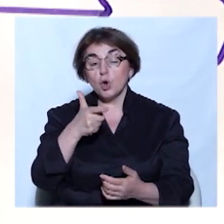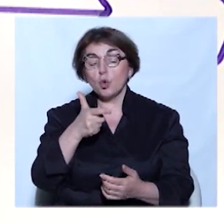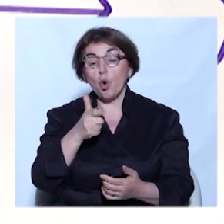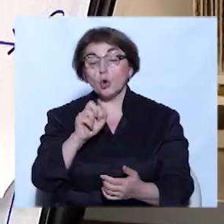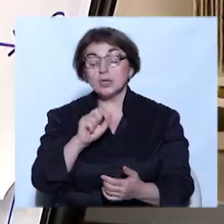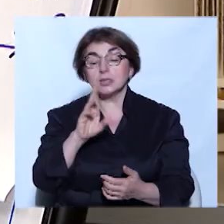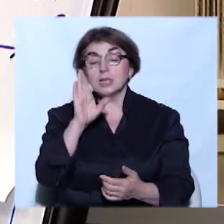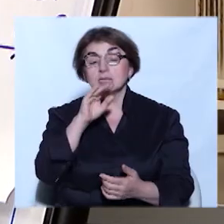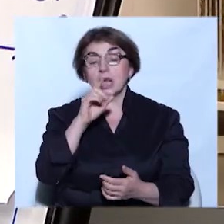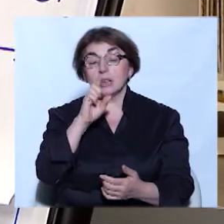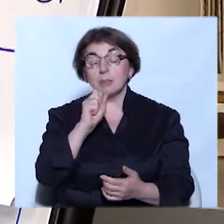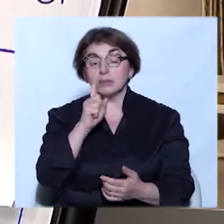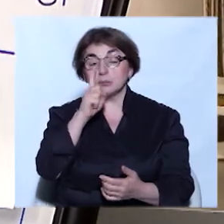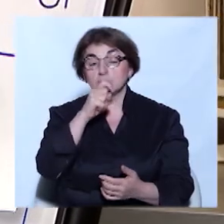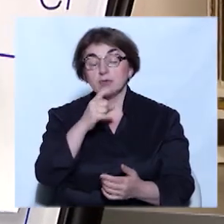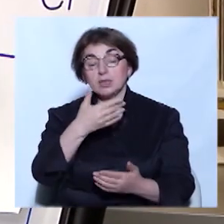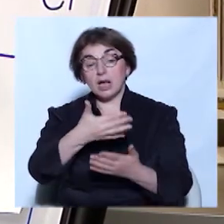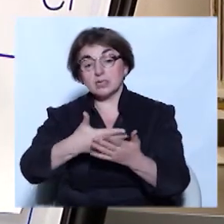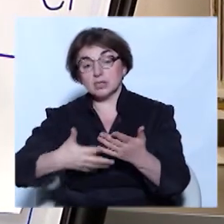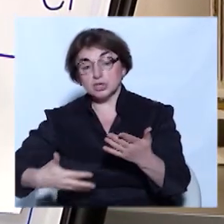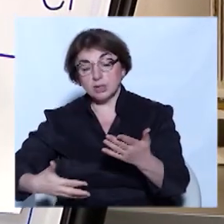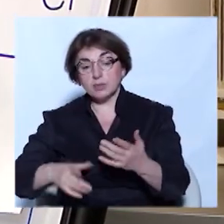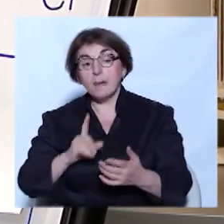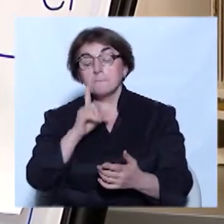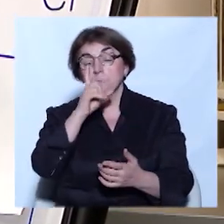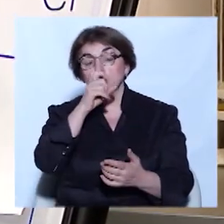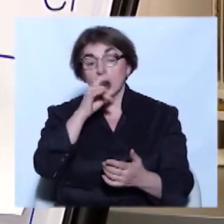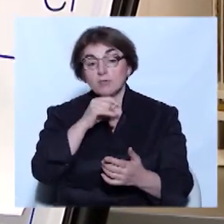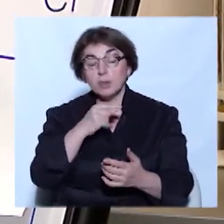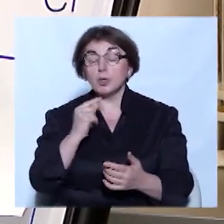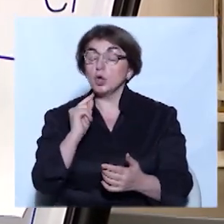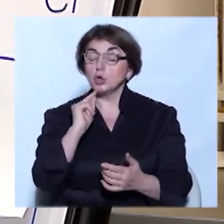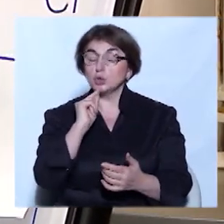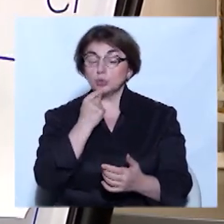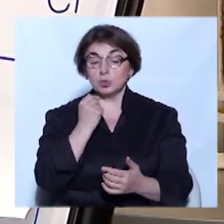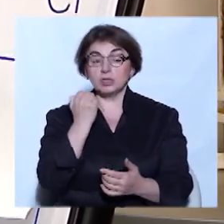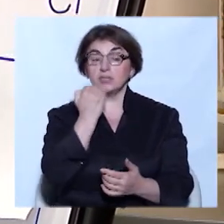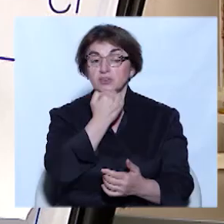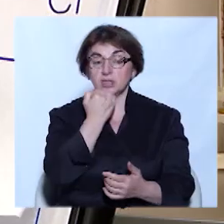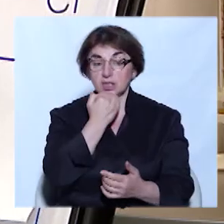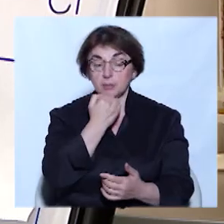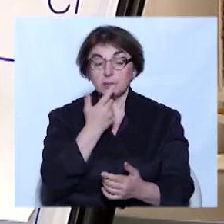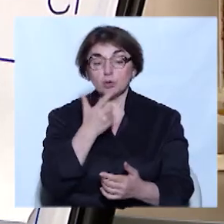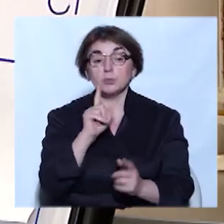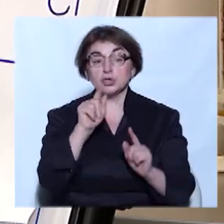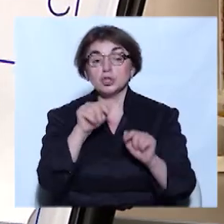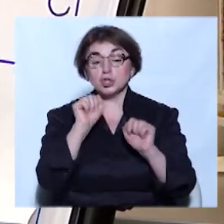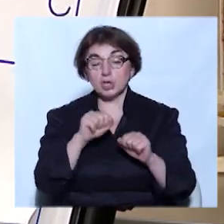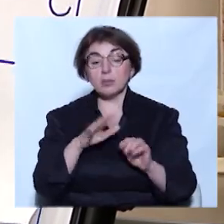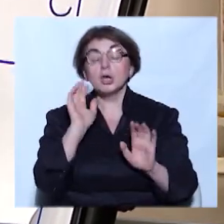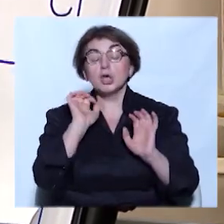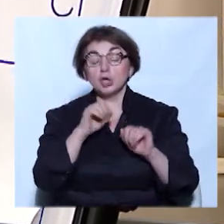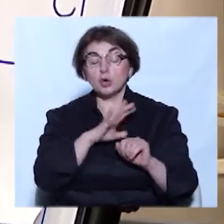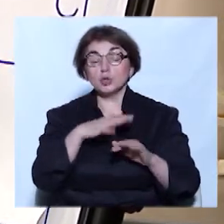წყალბად მჟავა და ასე შემდეგ. მჟავები რთული ნივთიერებებია და ისინი შეიძლება იყოს სუსტიც და